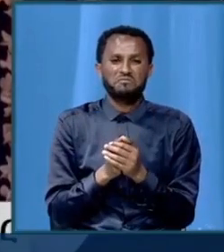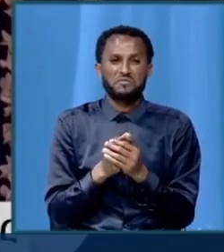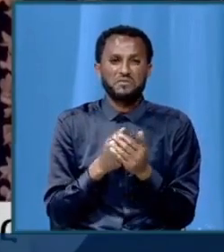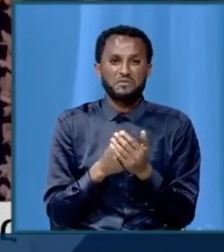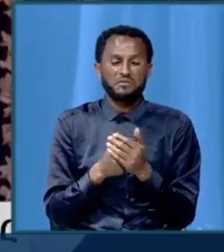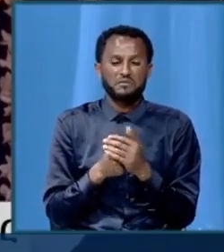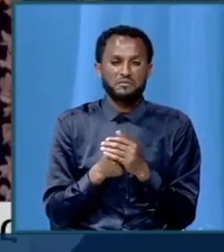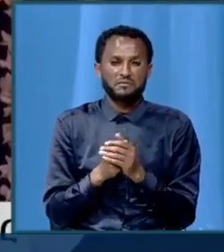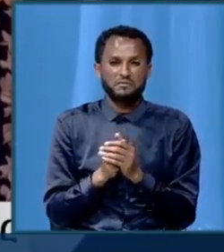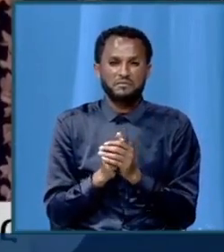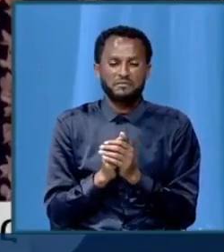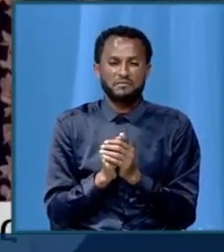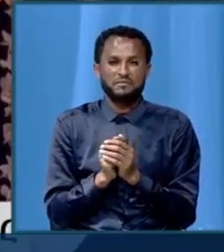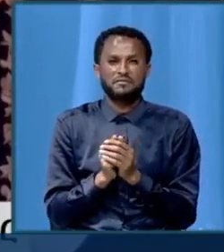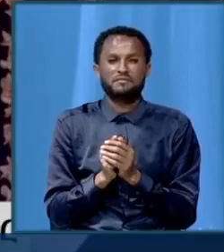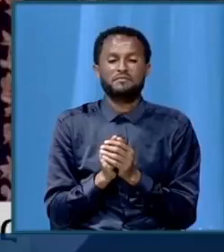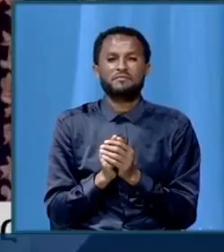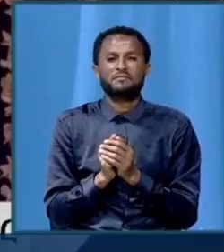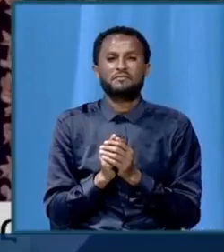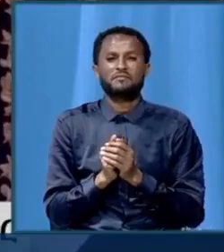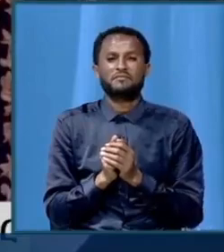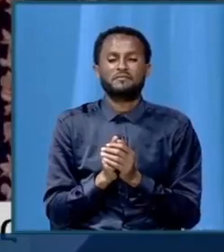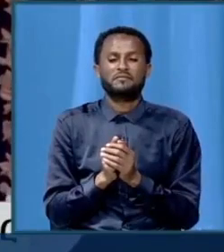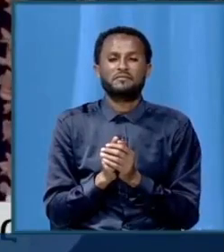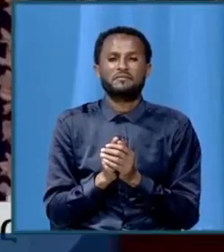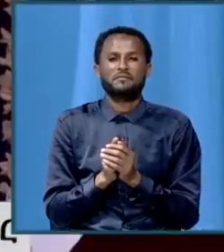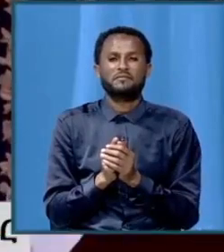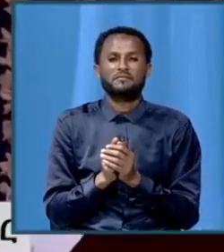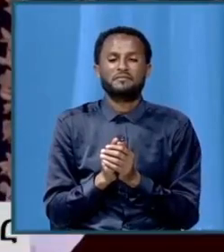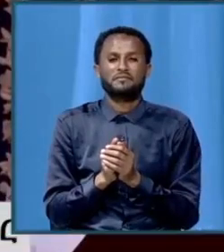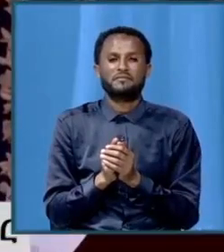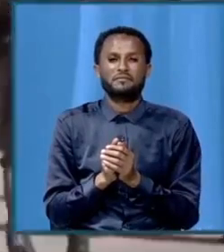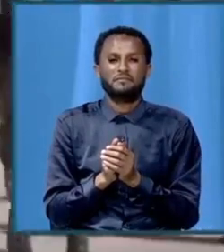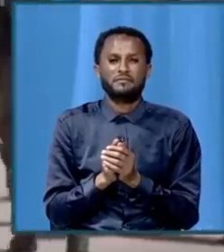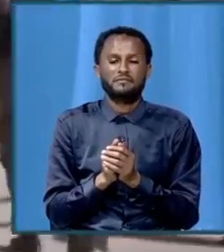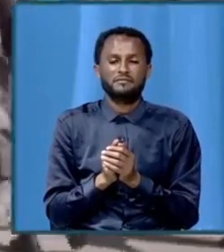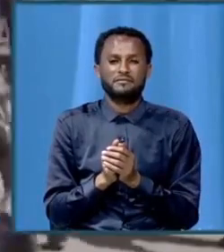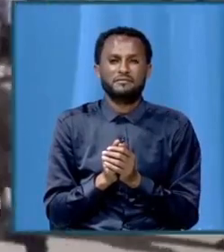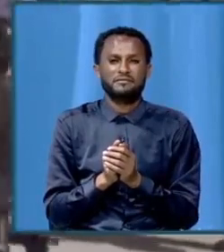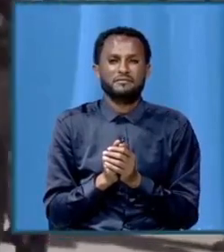ቦታዎች ከዚህ በላይም ይዞ መቆየት ኣይፈቀድም።